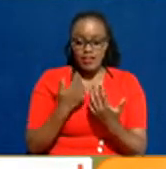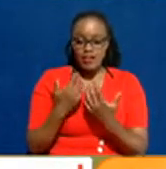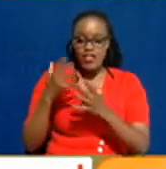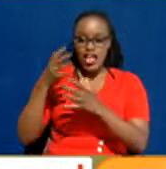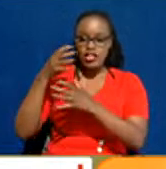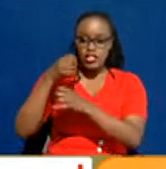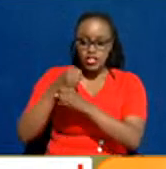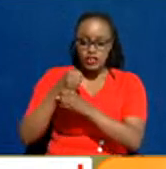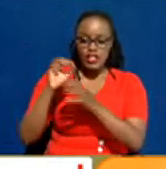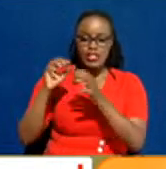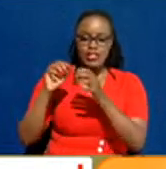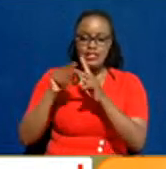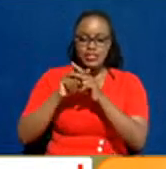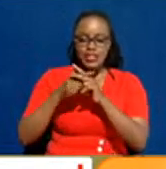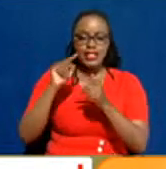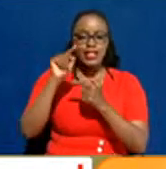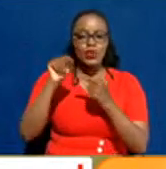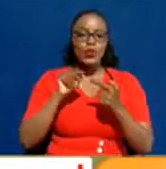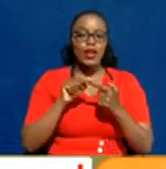association started when